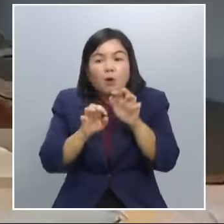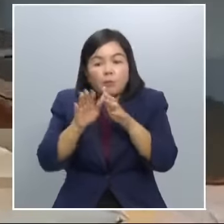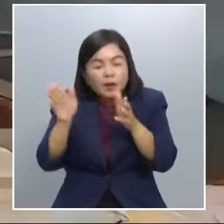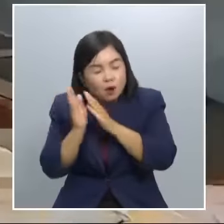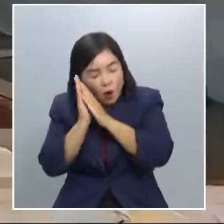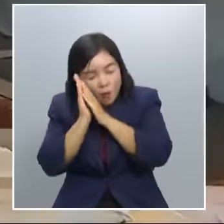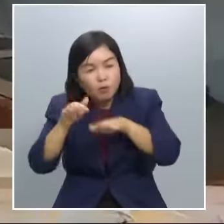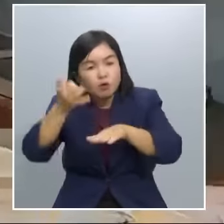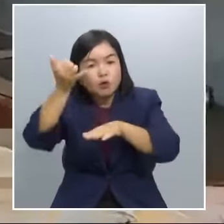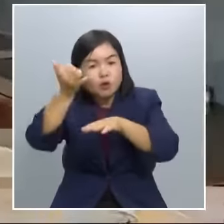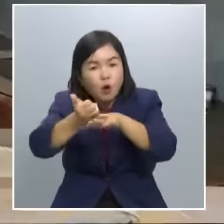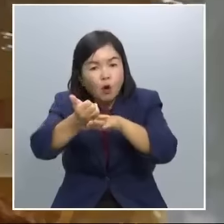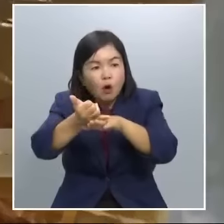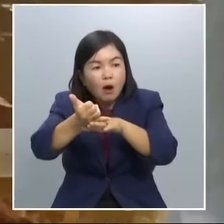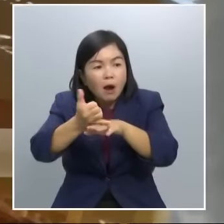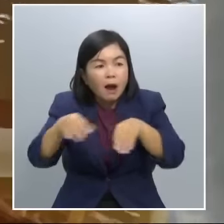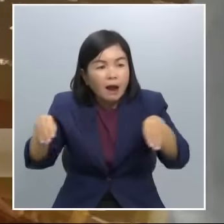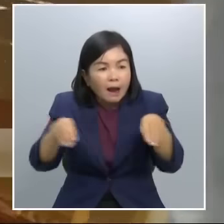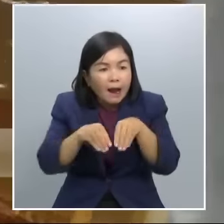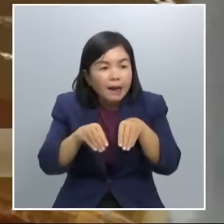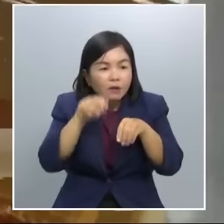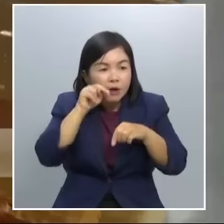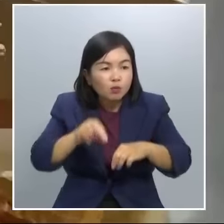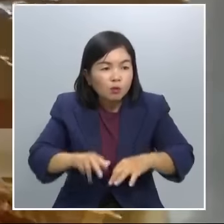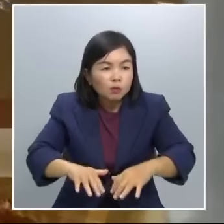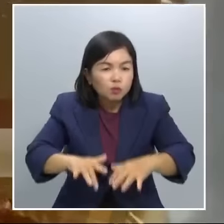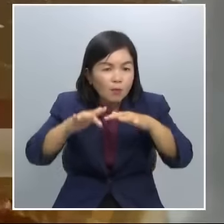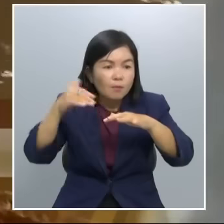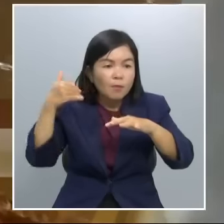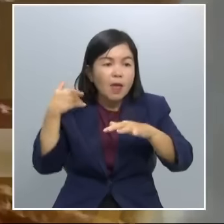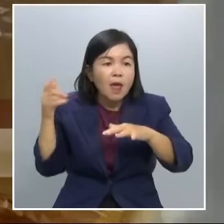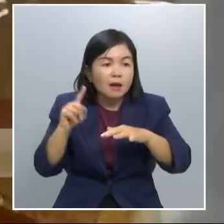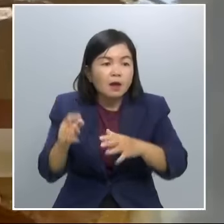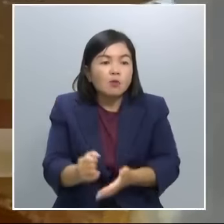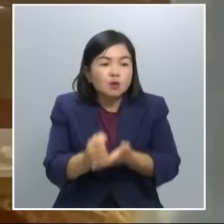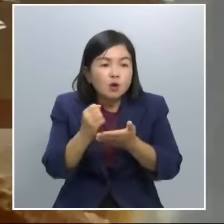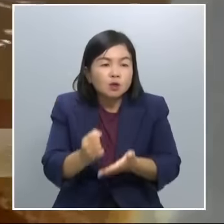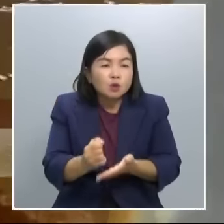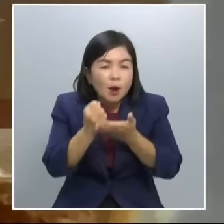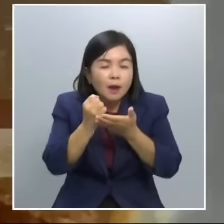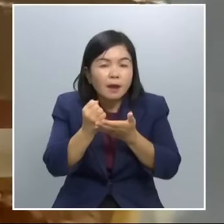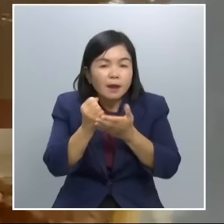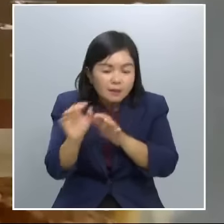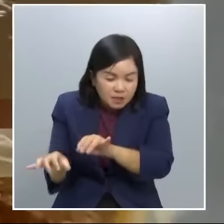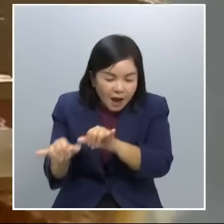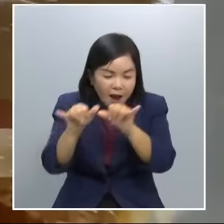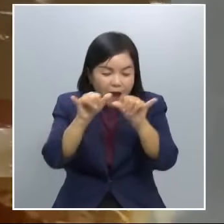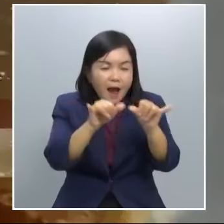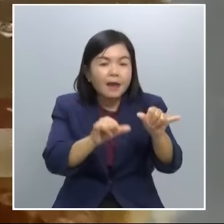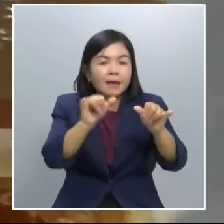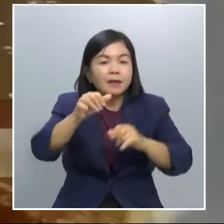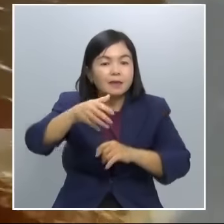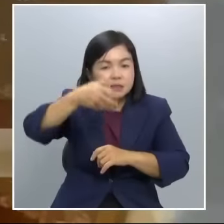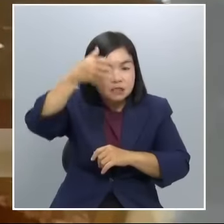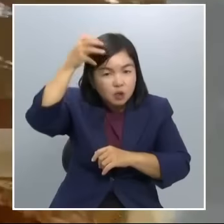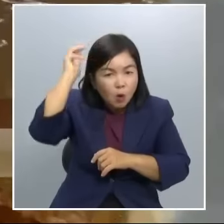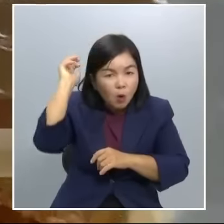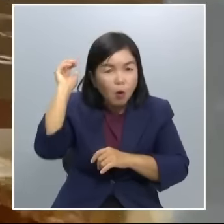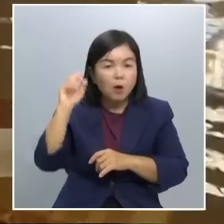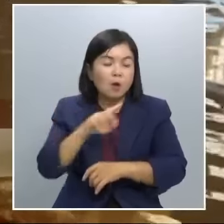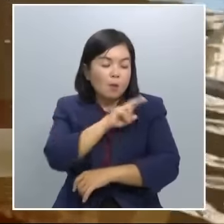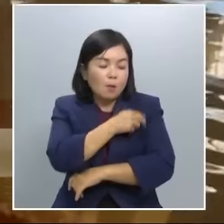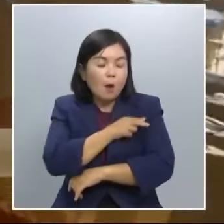แต่น้ำก็ใกล้จะถึงโต๊ะที่สิงโตอยู่อะค่ะเจ้าหน้าที่ก็ต้องช่วยกันมามีสัตวแพทย์จากกรมอุทยานแห่